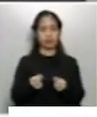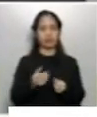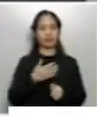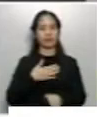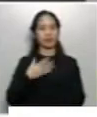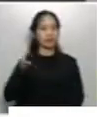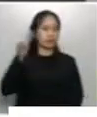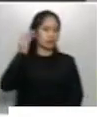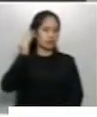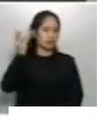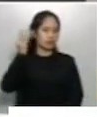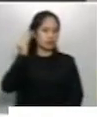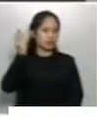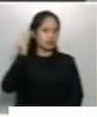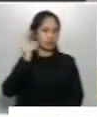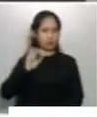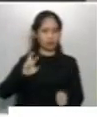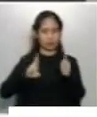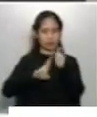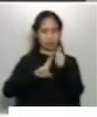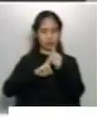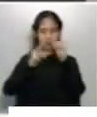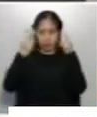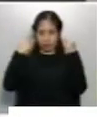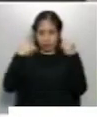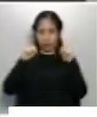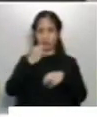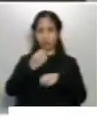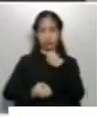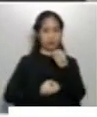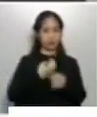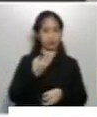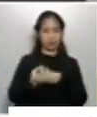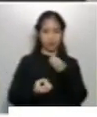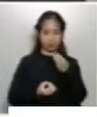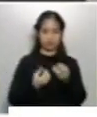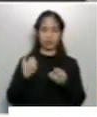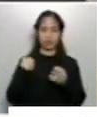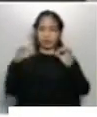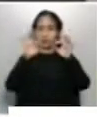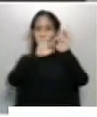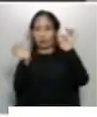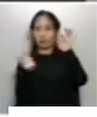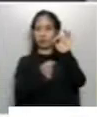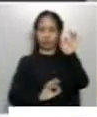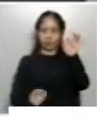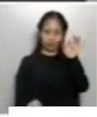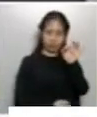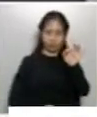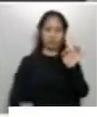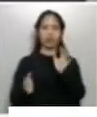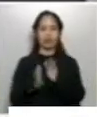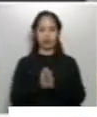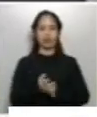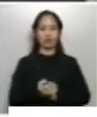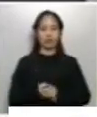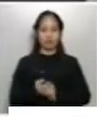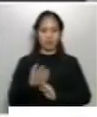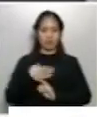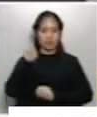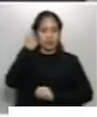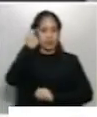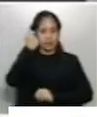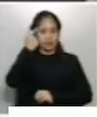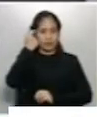ฟังท่านรองนายกพูดแล้วล่ะท่านก็สาธยายยาวพอสมควรผมเข้าใจท่